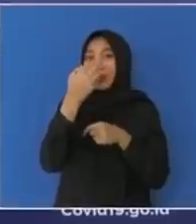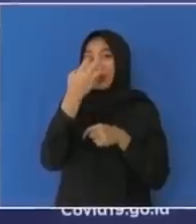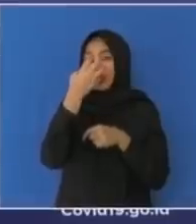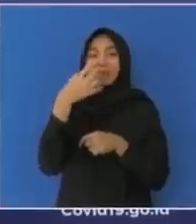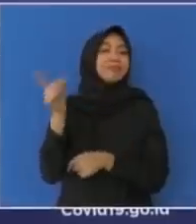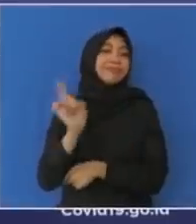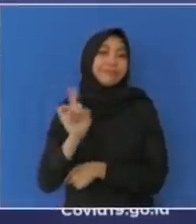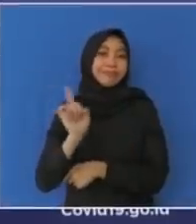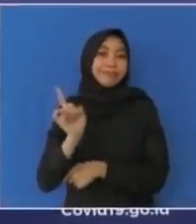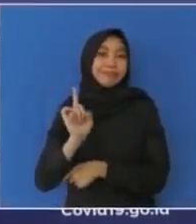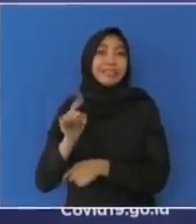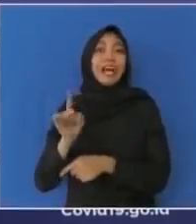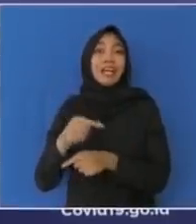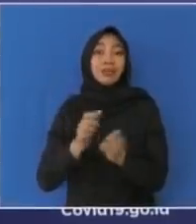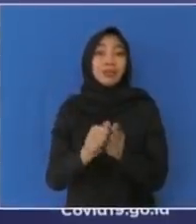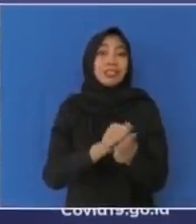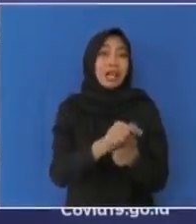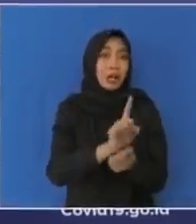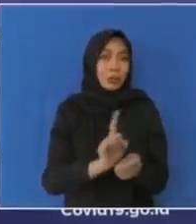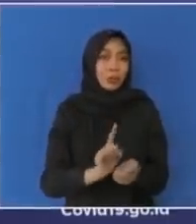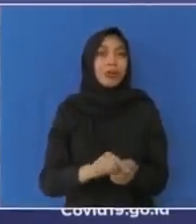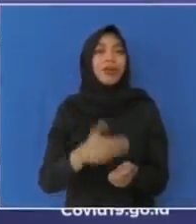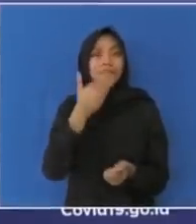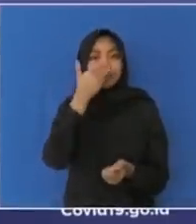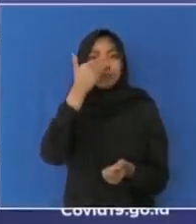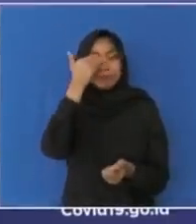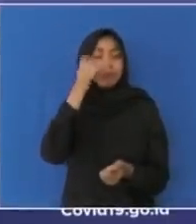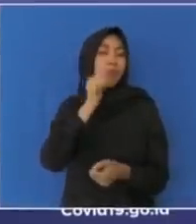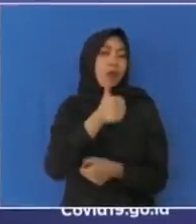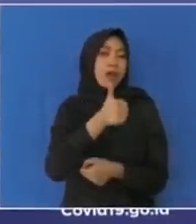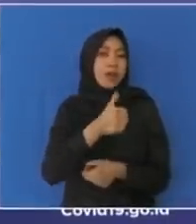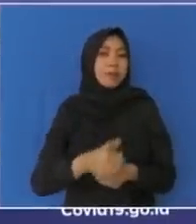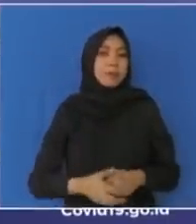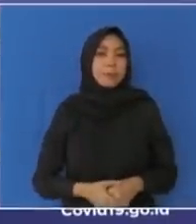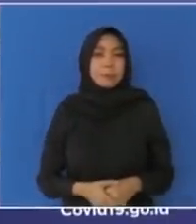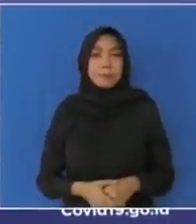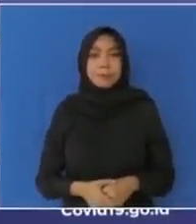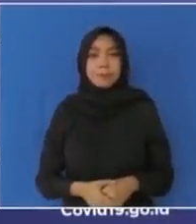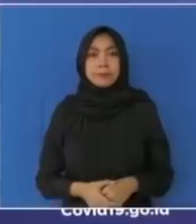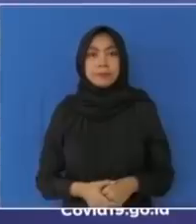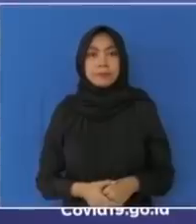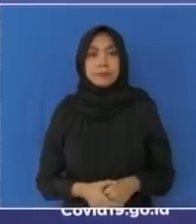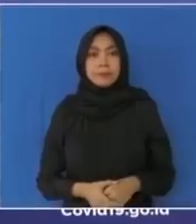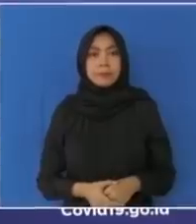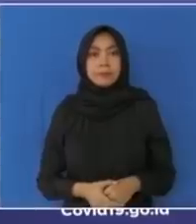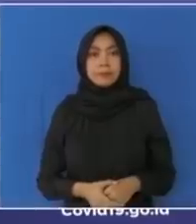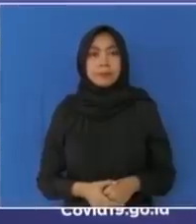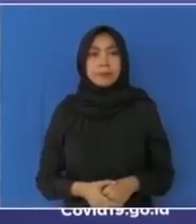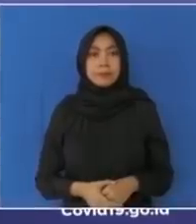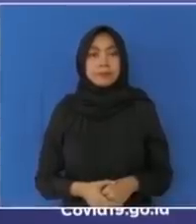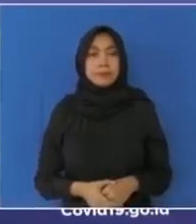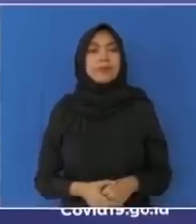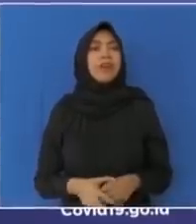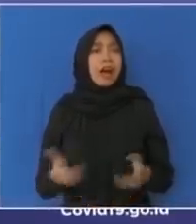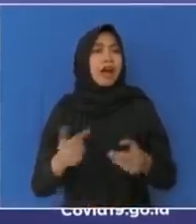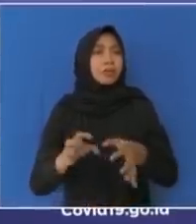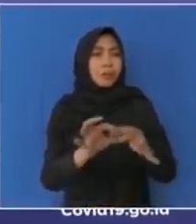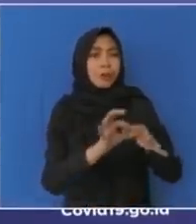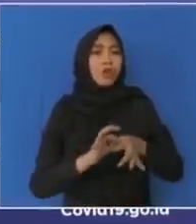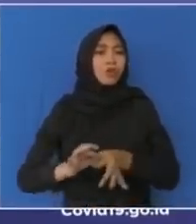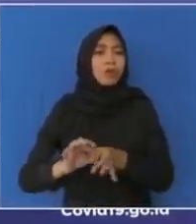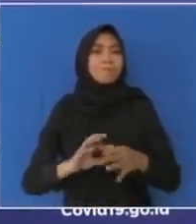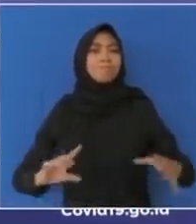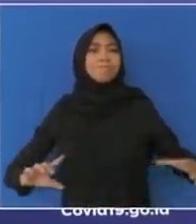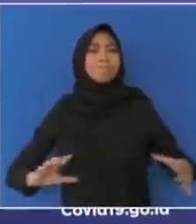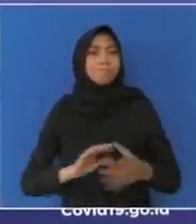sebelum mencuci tangan menggunakan sabun dan air yang mengalir sampai bersih Mari bergotong-royong dan